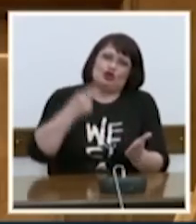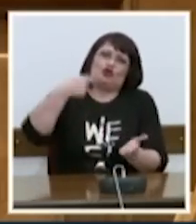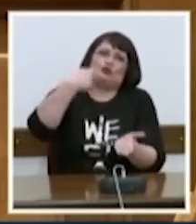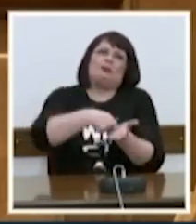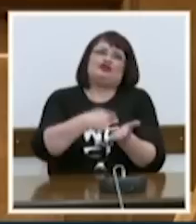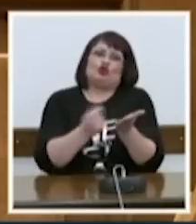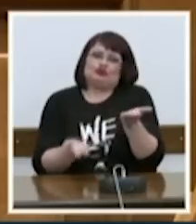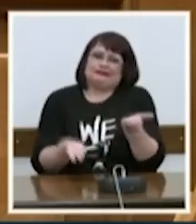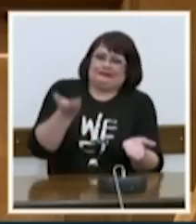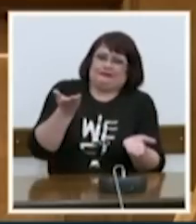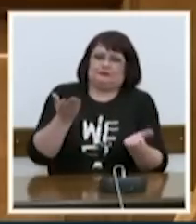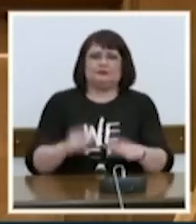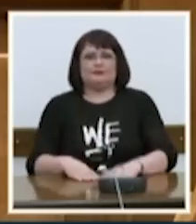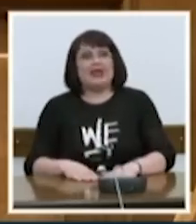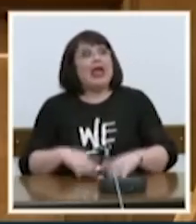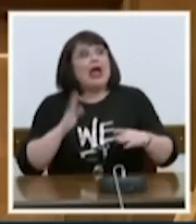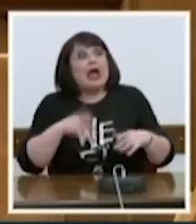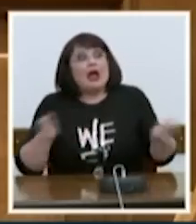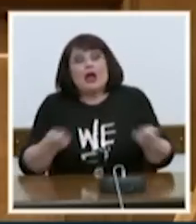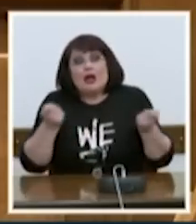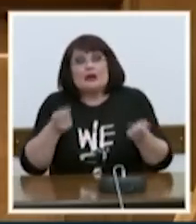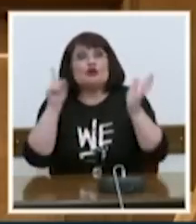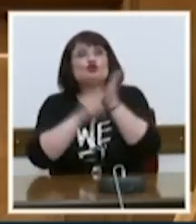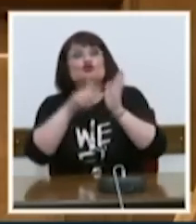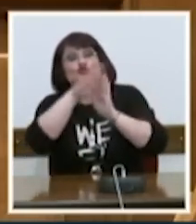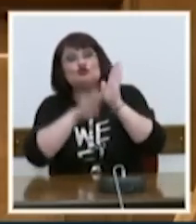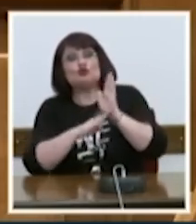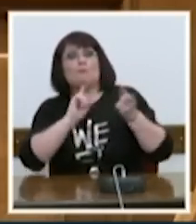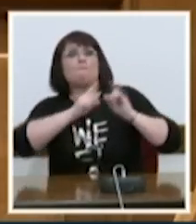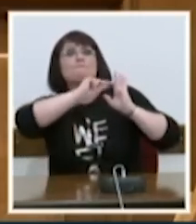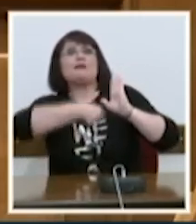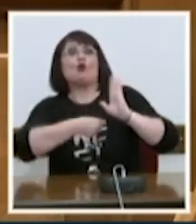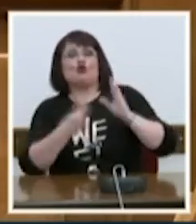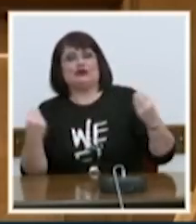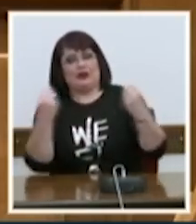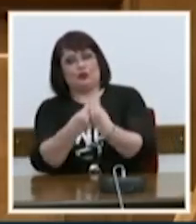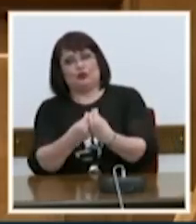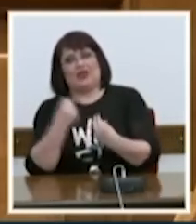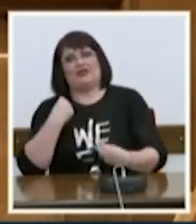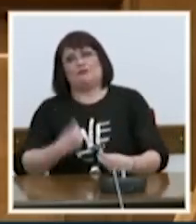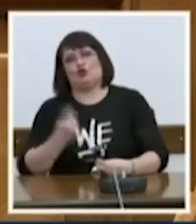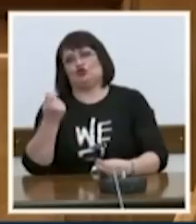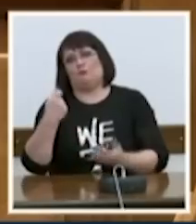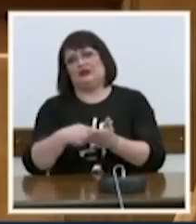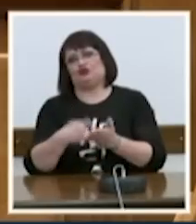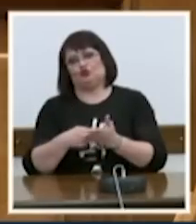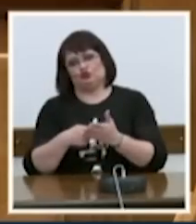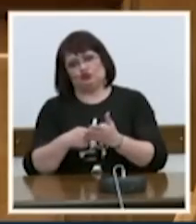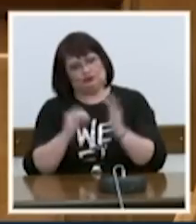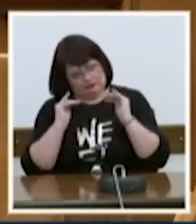κάνετε είναι να εφαρμόσετε την νομοθεσία των μνημονίων για τους μισθούς στο δημόσιο. Αυτό δεν